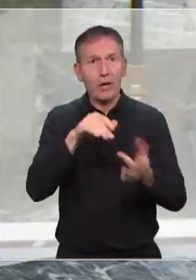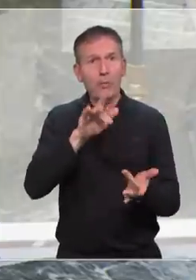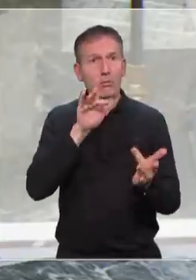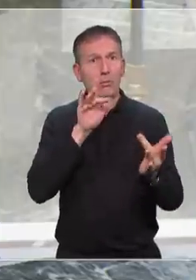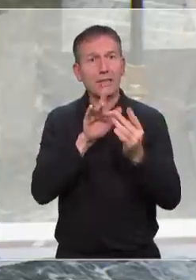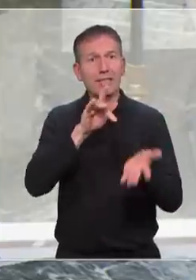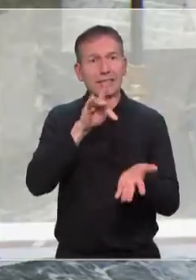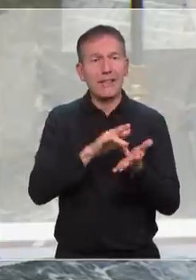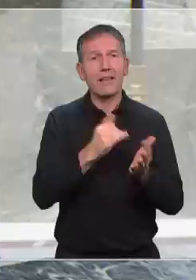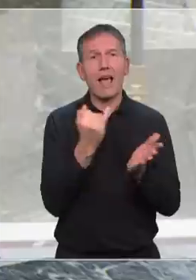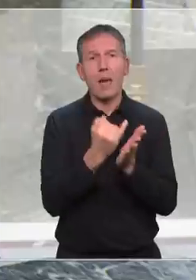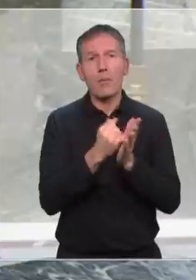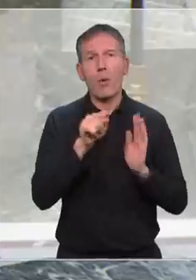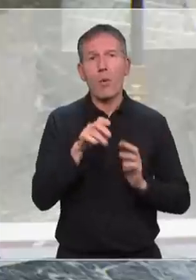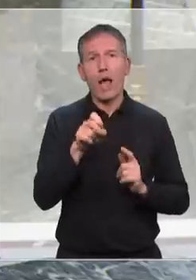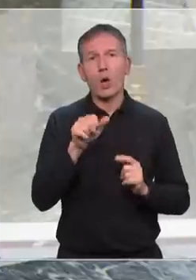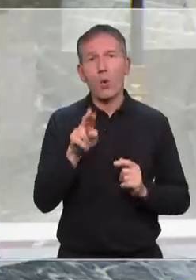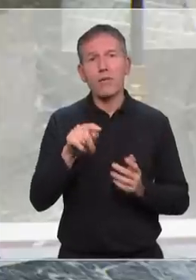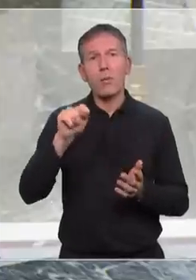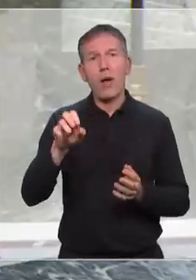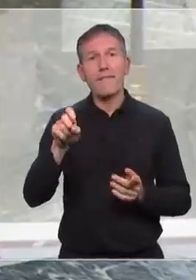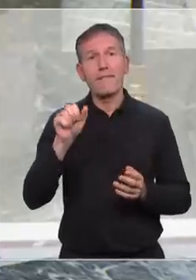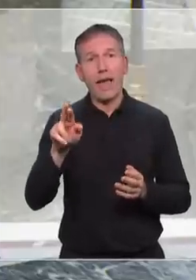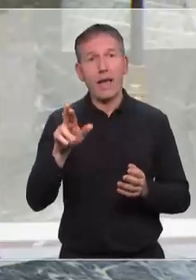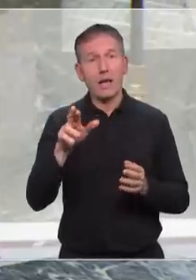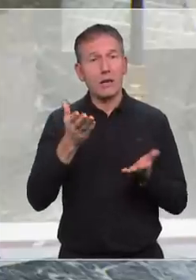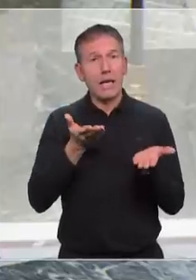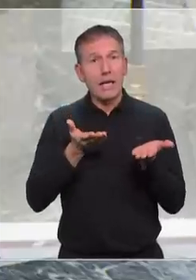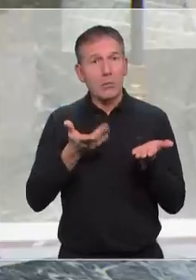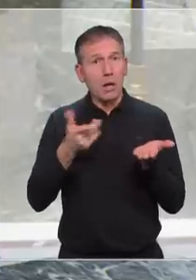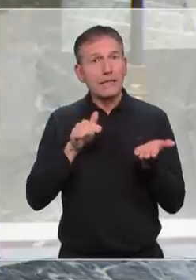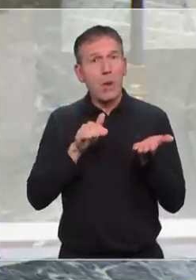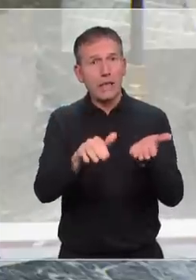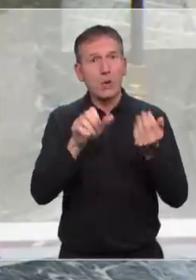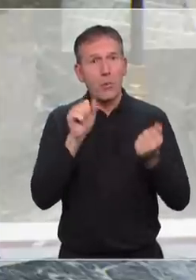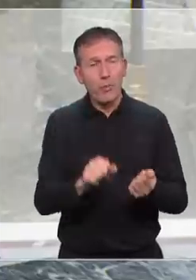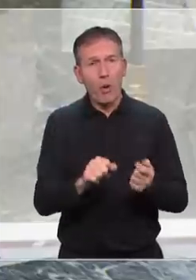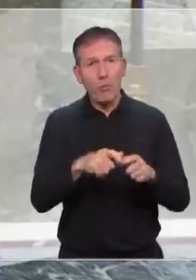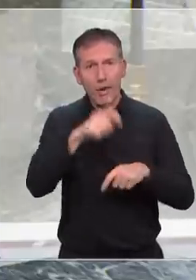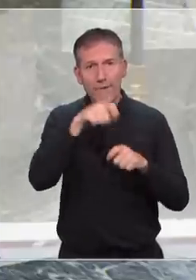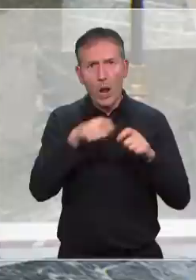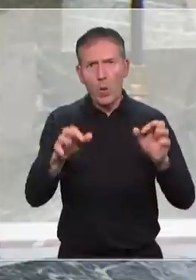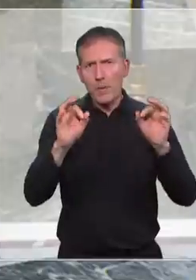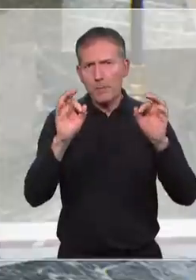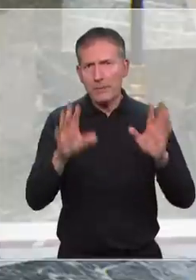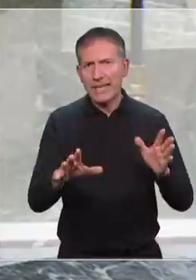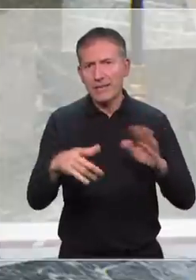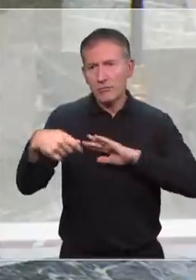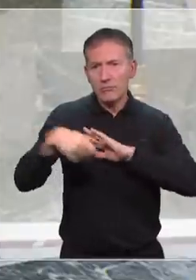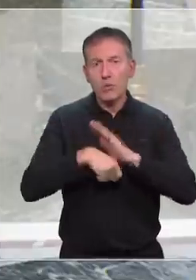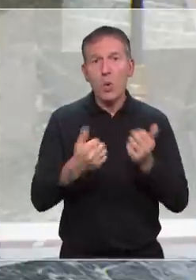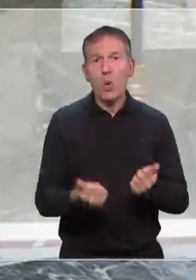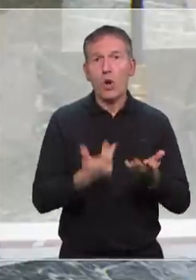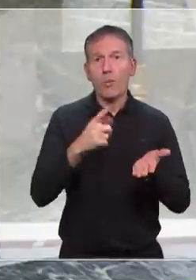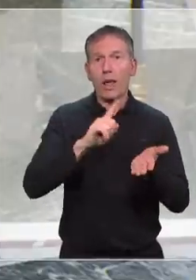site impots.gouv.fr. Il existe un simulateur très simple qui vous permet d'évaluer en temps réel le montant d'aide auquel vous aurez